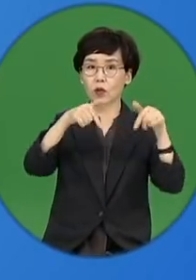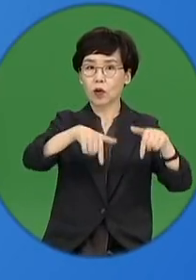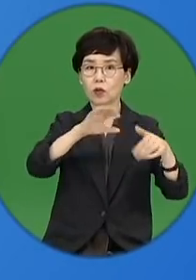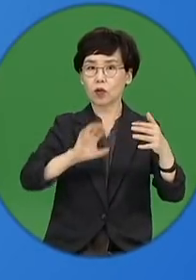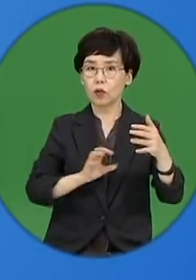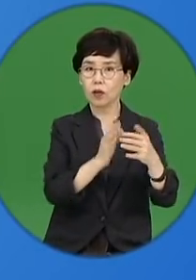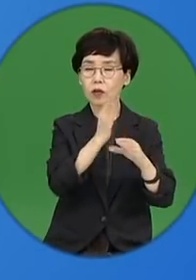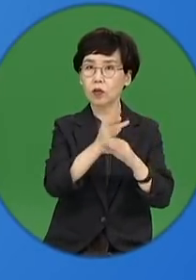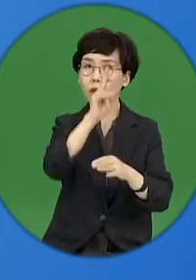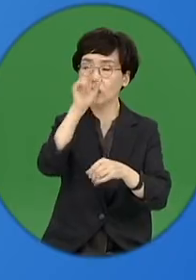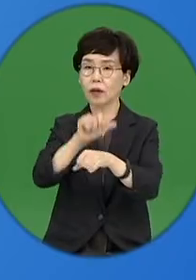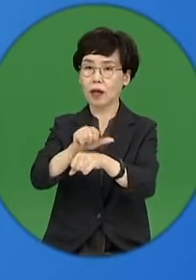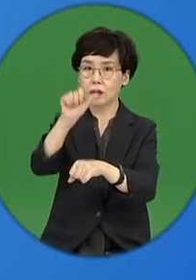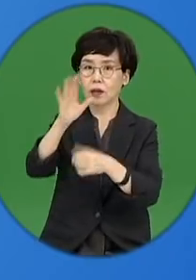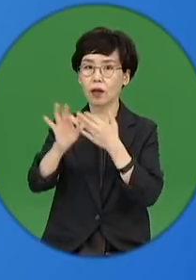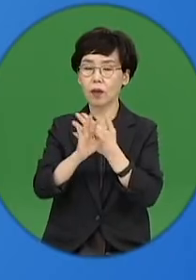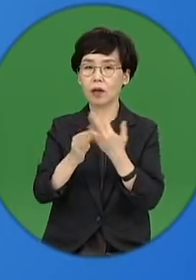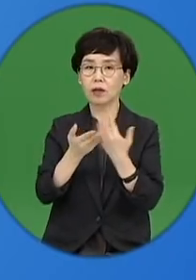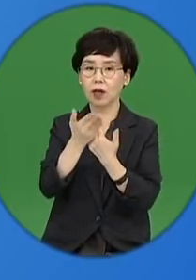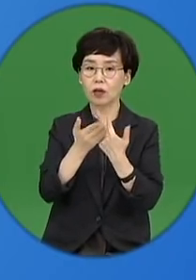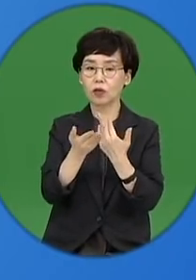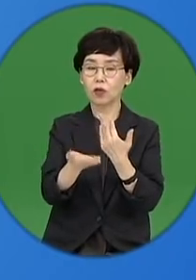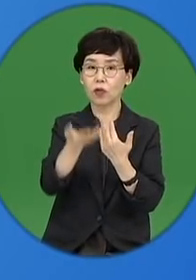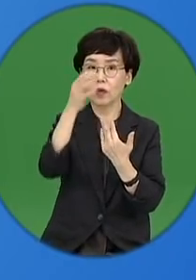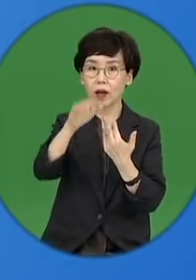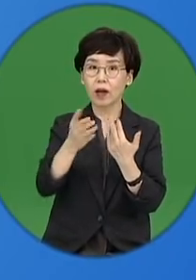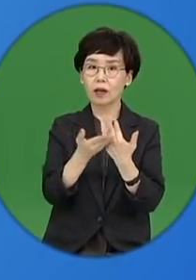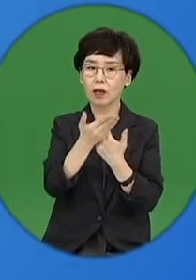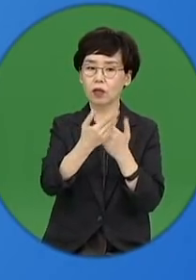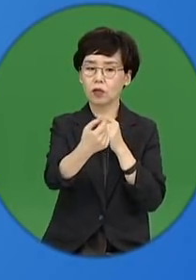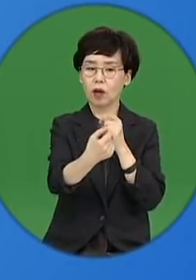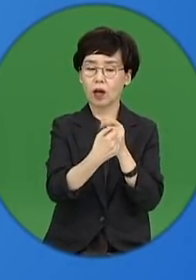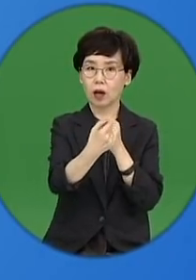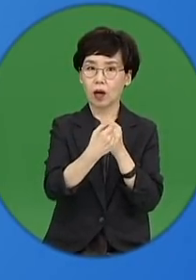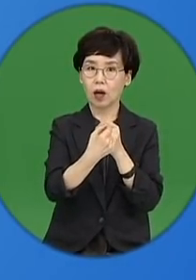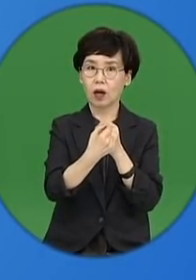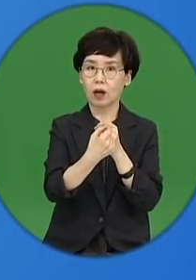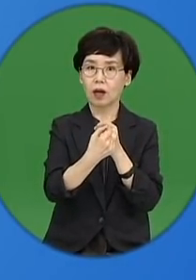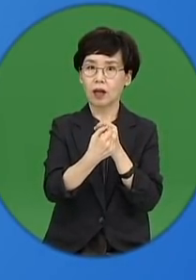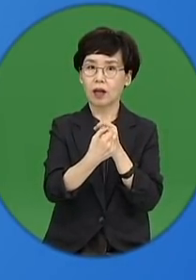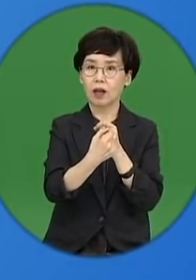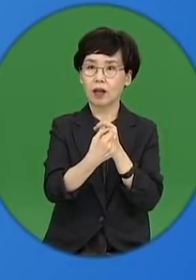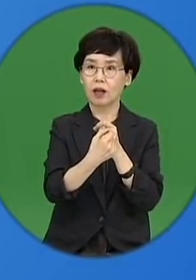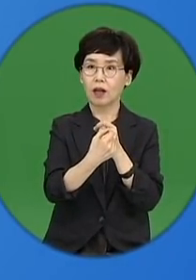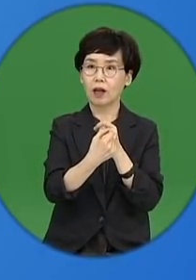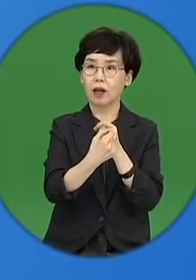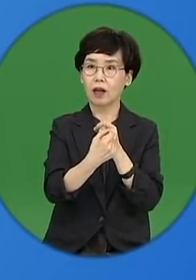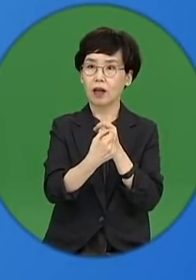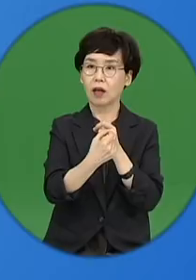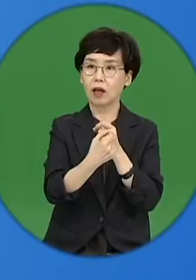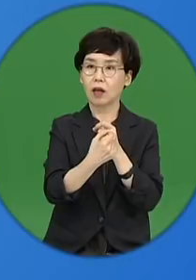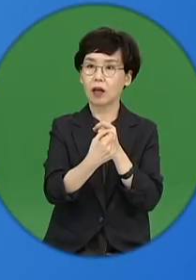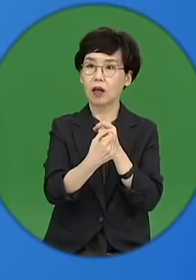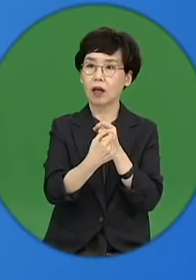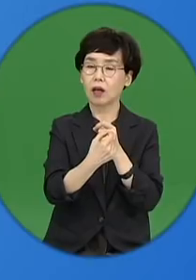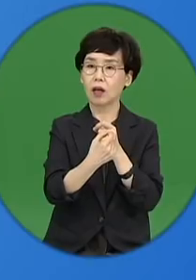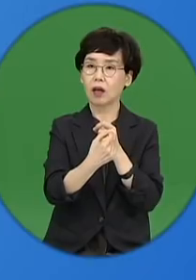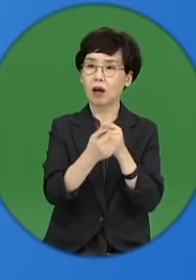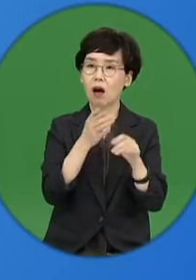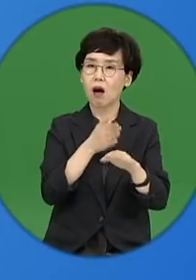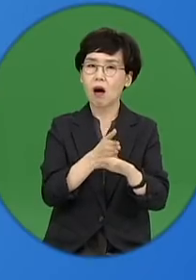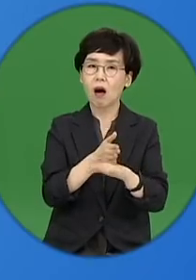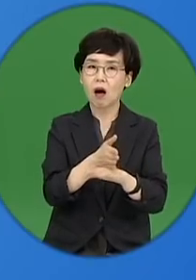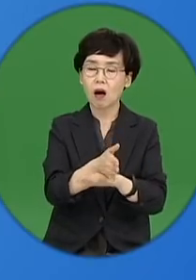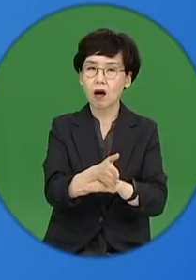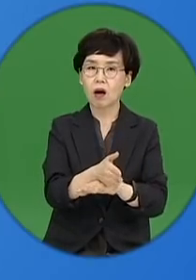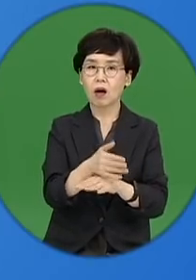오후 5시쯤이면 제주 북부에 있는 제주항과 가장 인접할 것으로 보이기 때문에 이동 속도가 역시 좀 느리군요. 네,